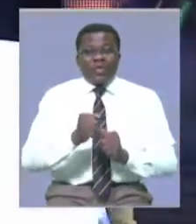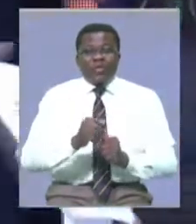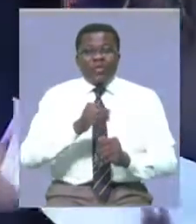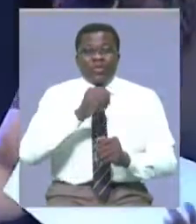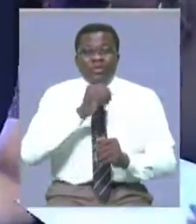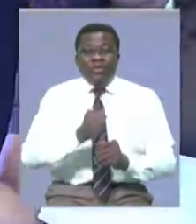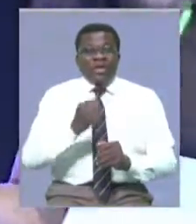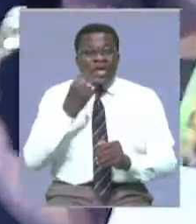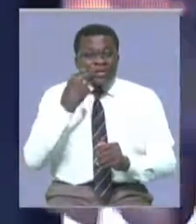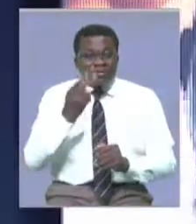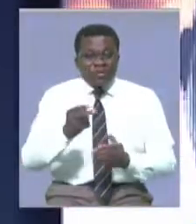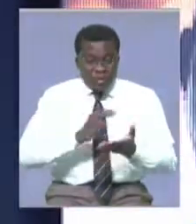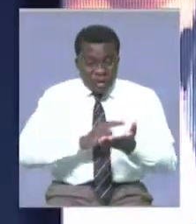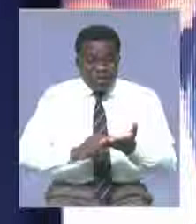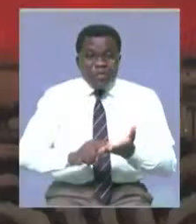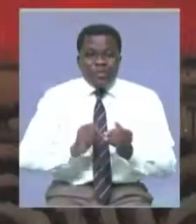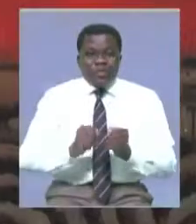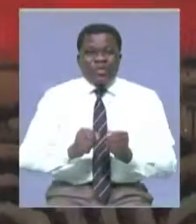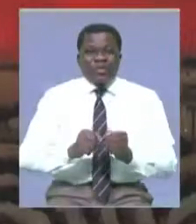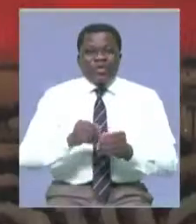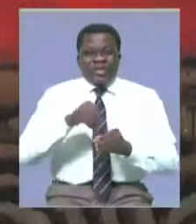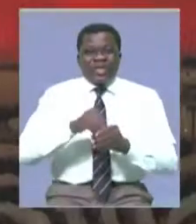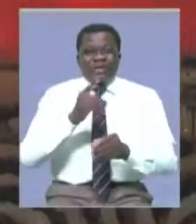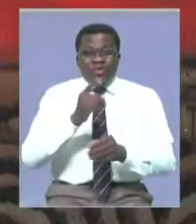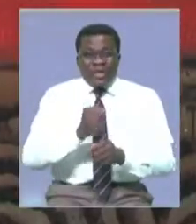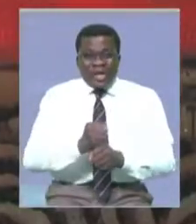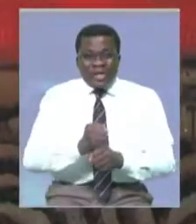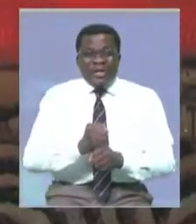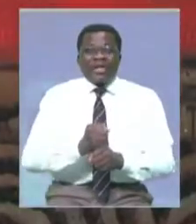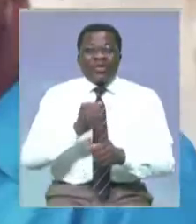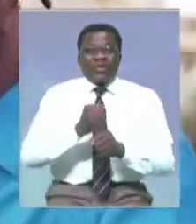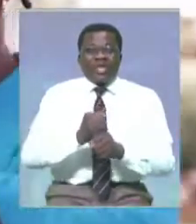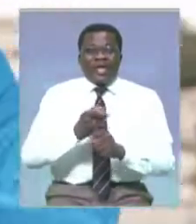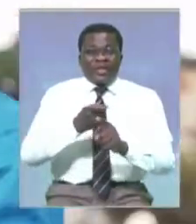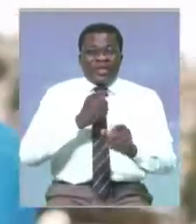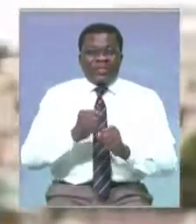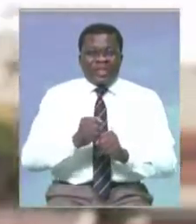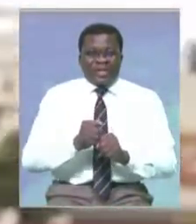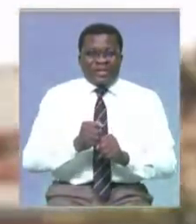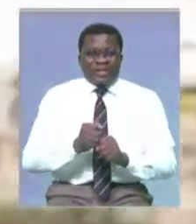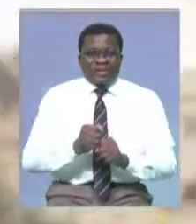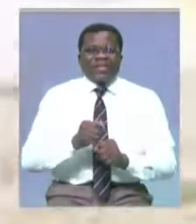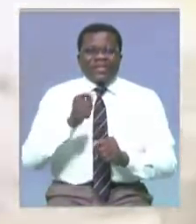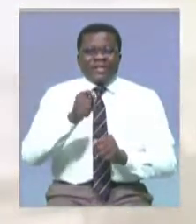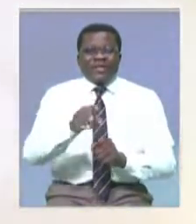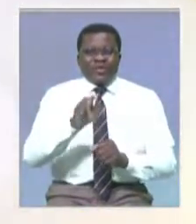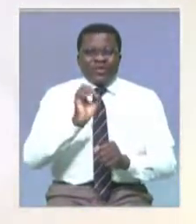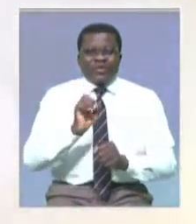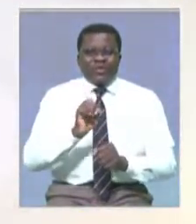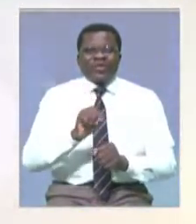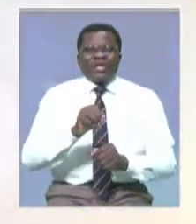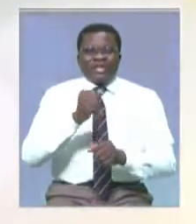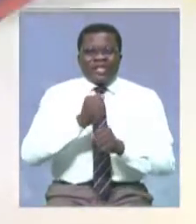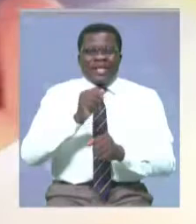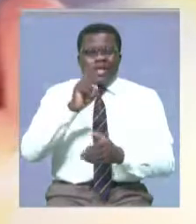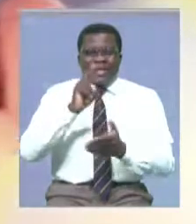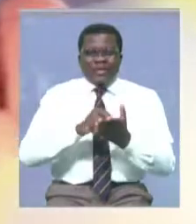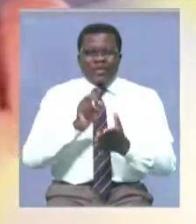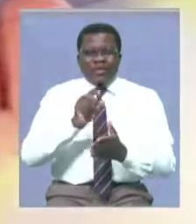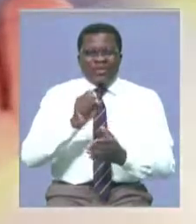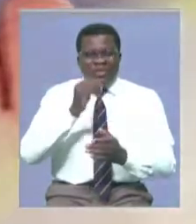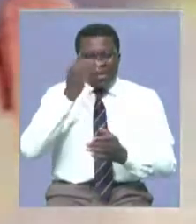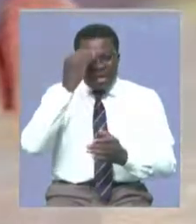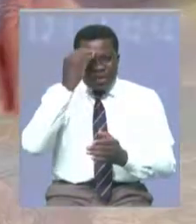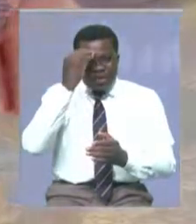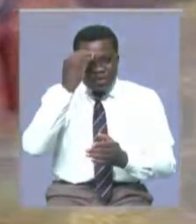et vu sur les scènes dans une année ou dans l'année de référence. Si l'année 2020 a